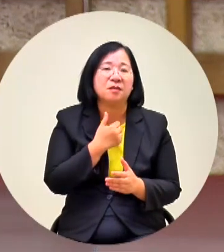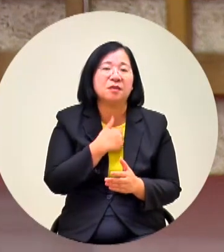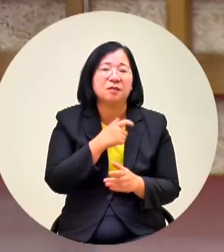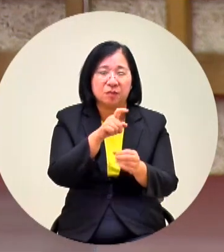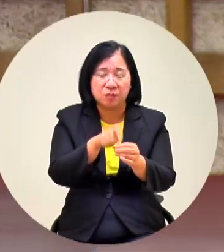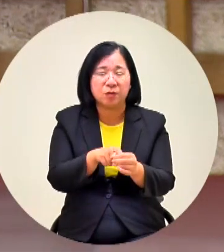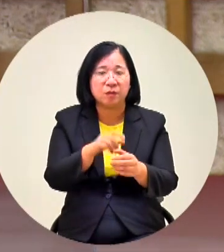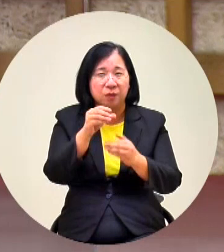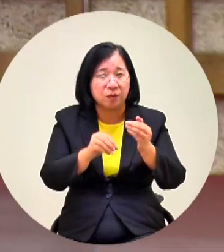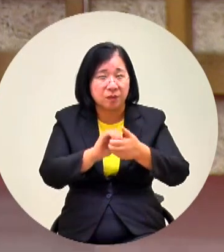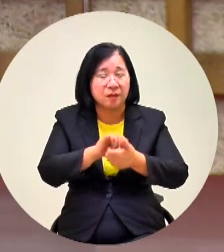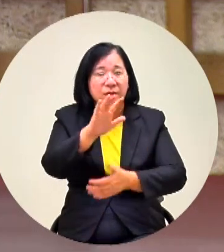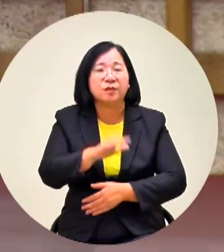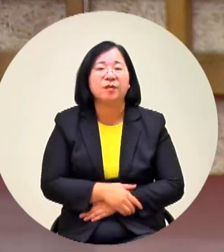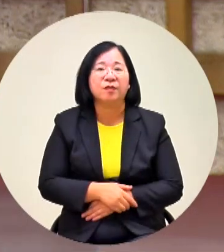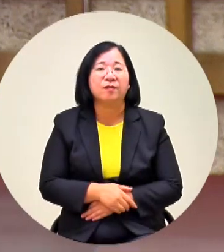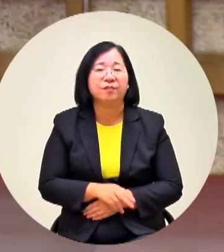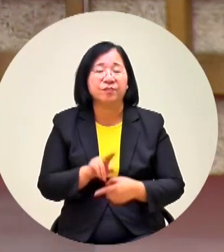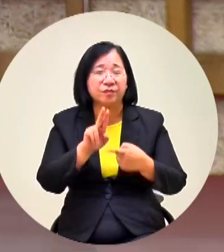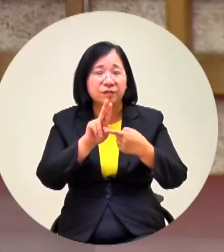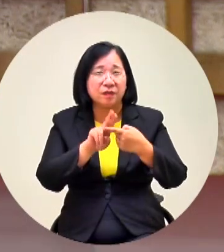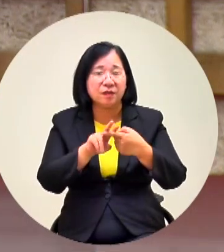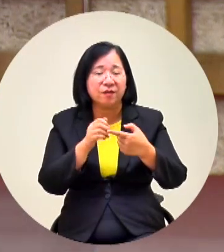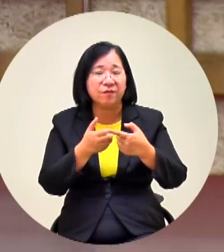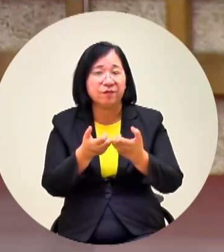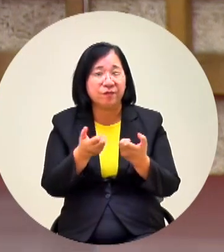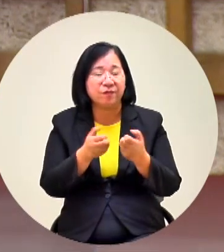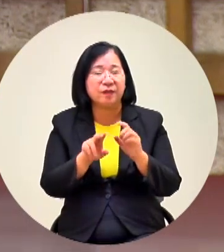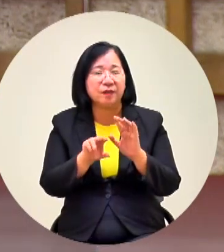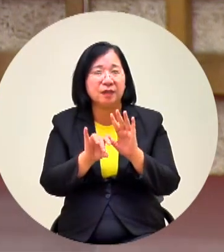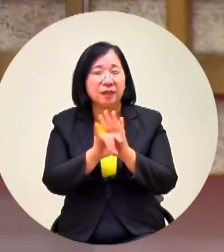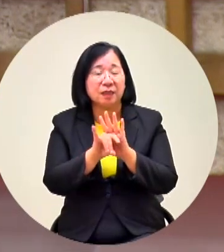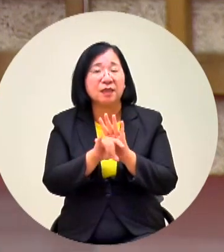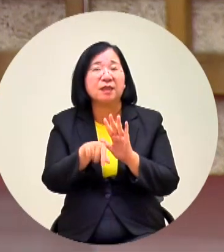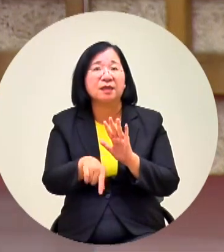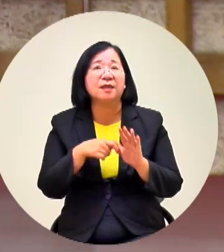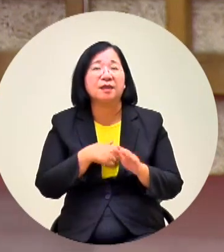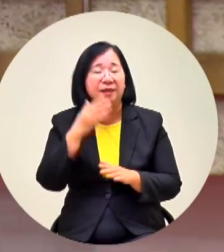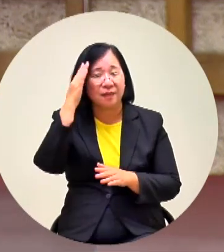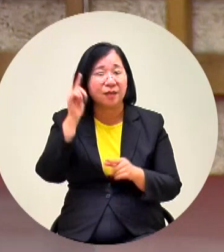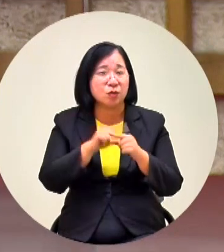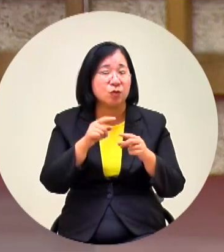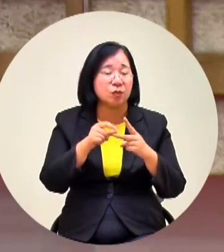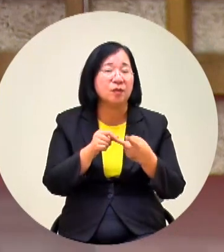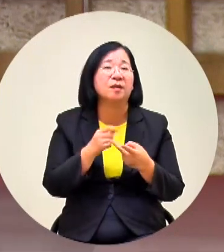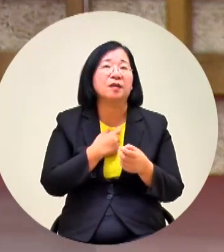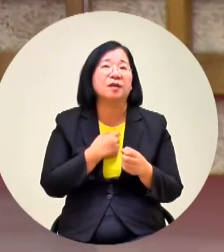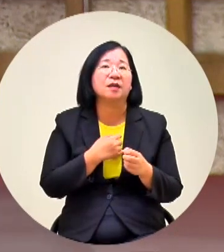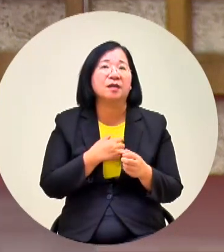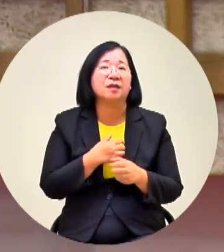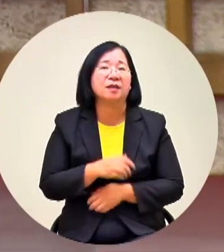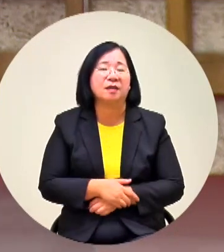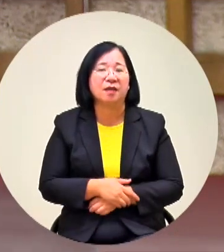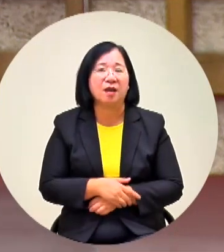定出了2035年之前达到碳中和。奥地利、冰岛定了2040年，欧盟、美国、加拿大、英